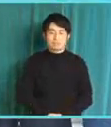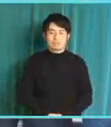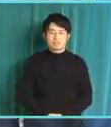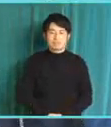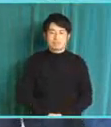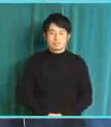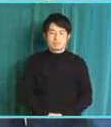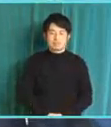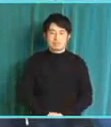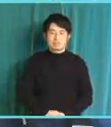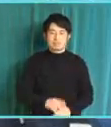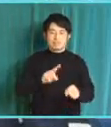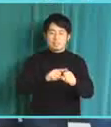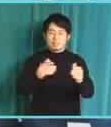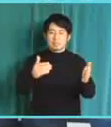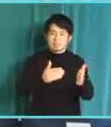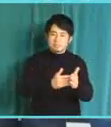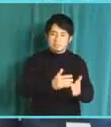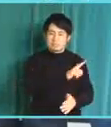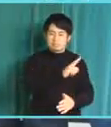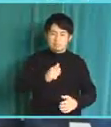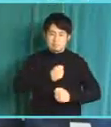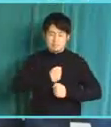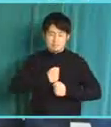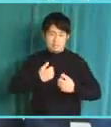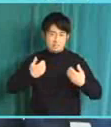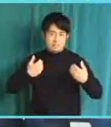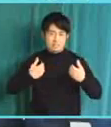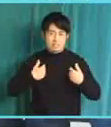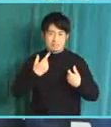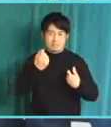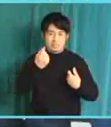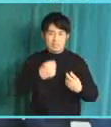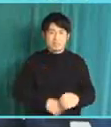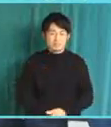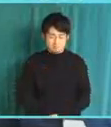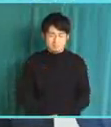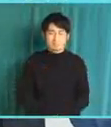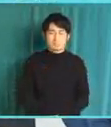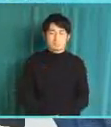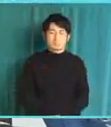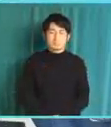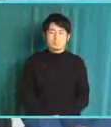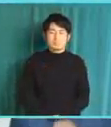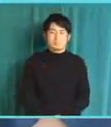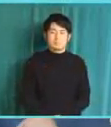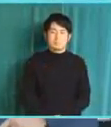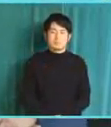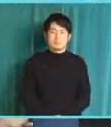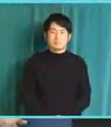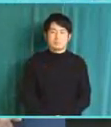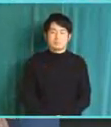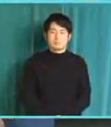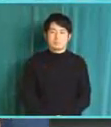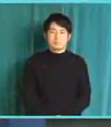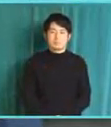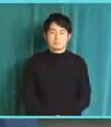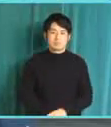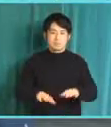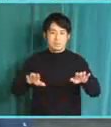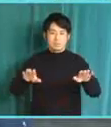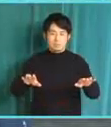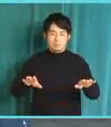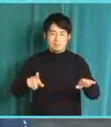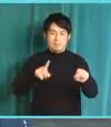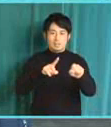締まりもそうですし、はい、そうですね、やっぱりね、いつも以上にいろいろなことに気をつけたいですね。 はい、 はい、この時間